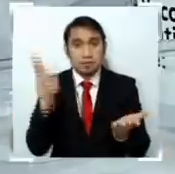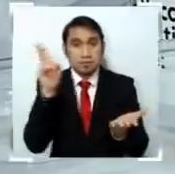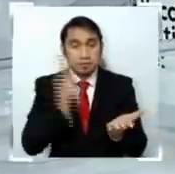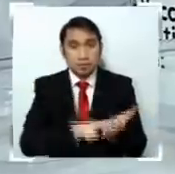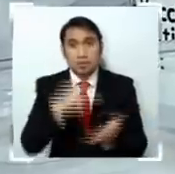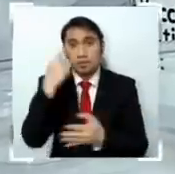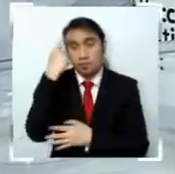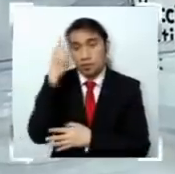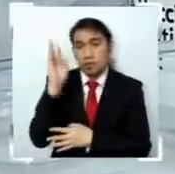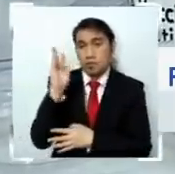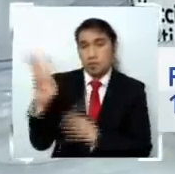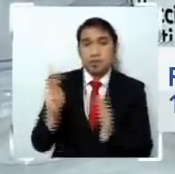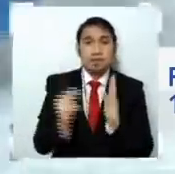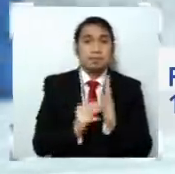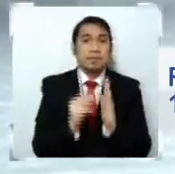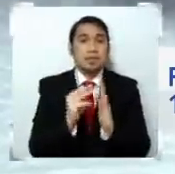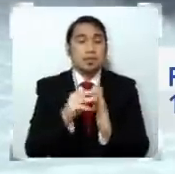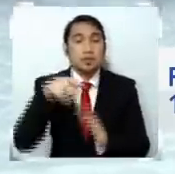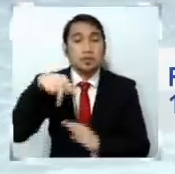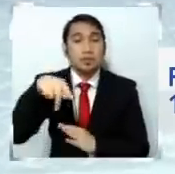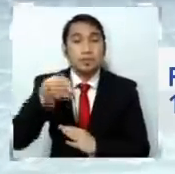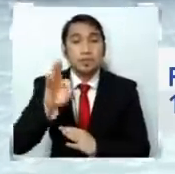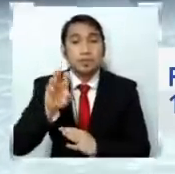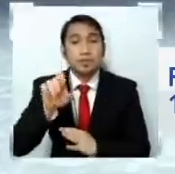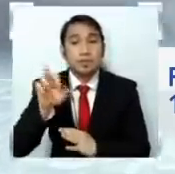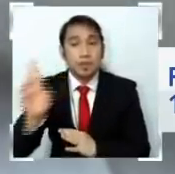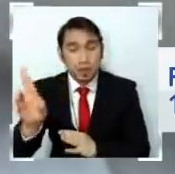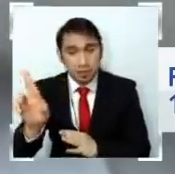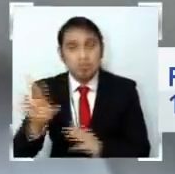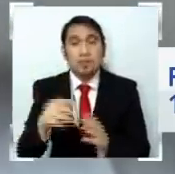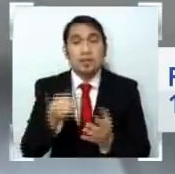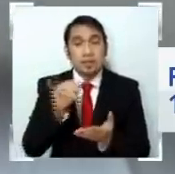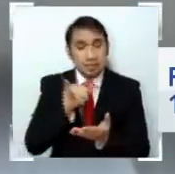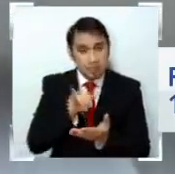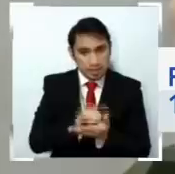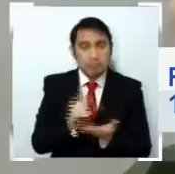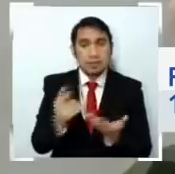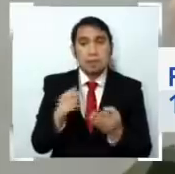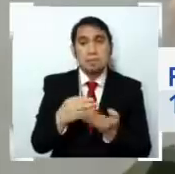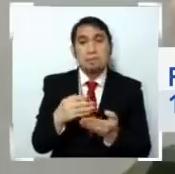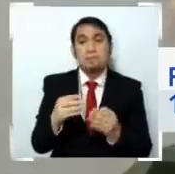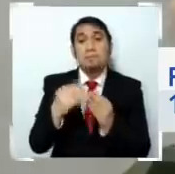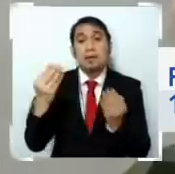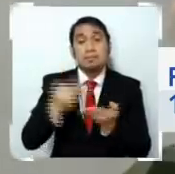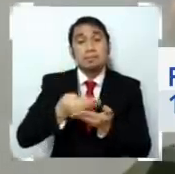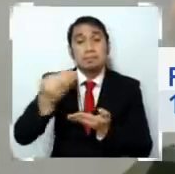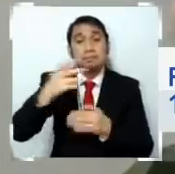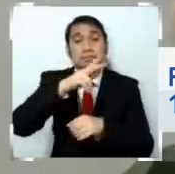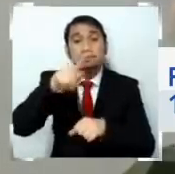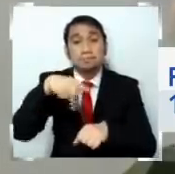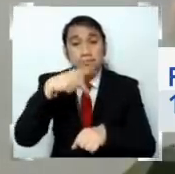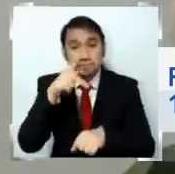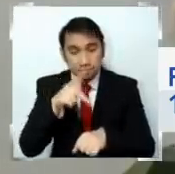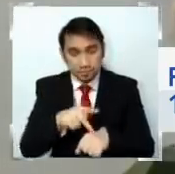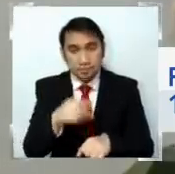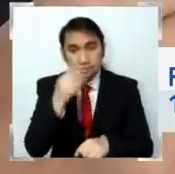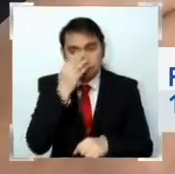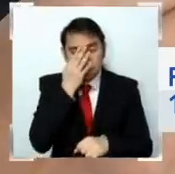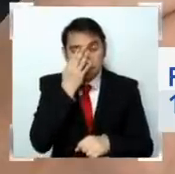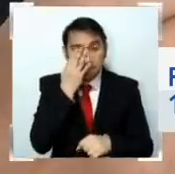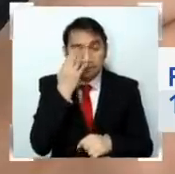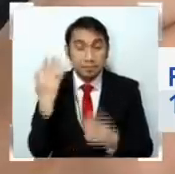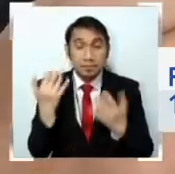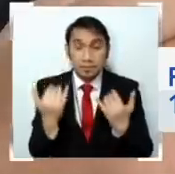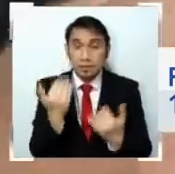Pfizer. Ito anya ang pinakamalaking vaccine deal ng Pilipinas ngayong 2021. Bago nito, sinabi ni Galvez, nakakulangan ang supply